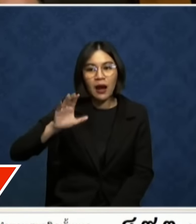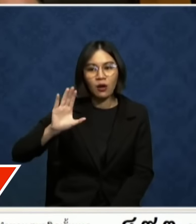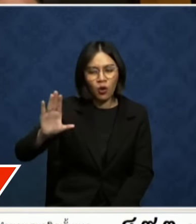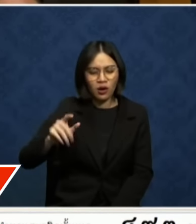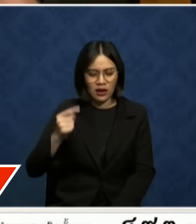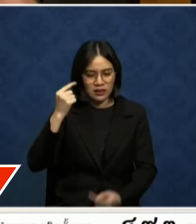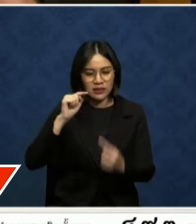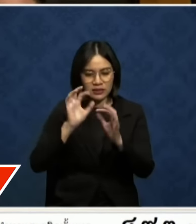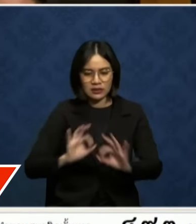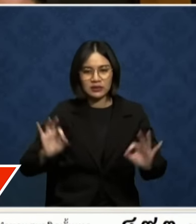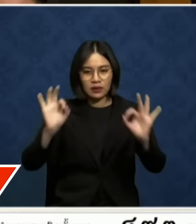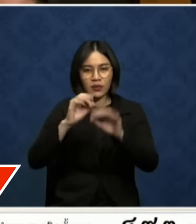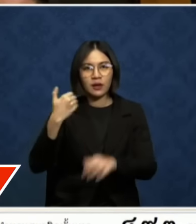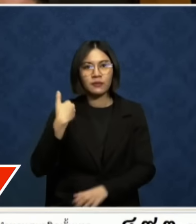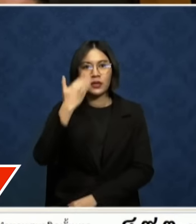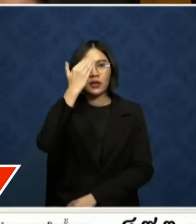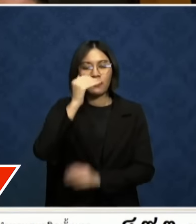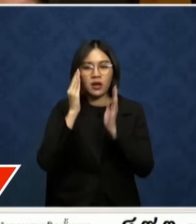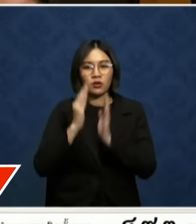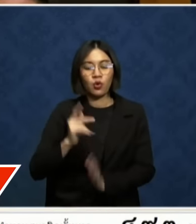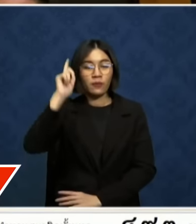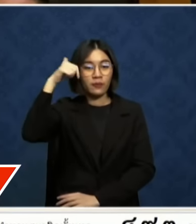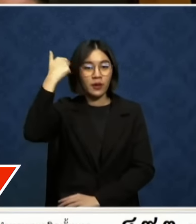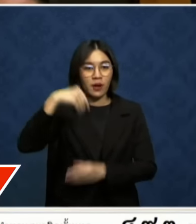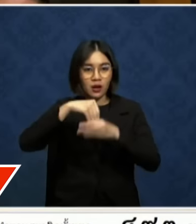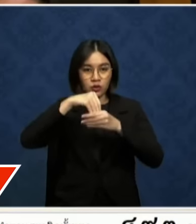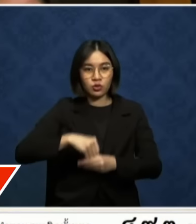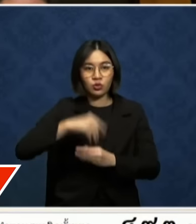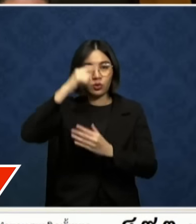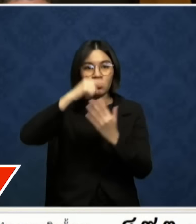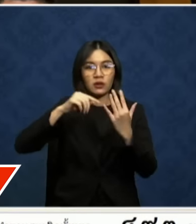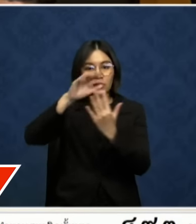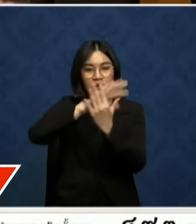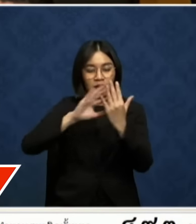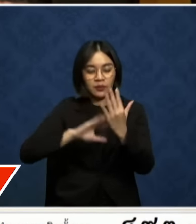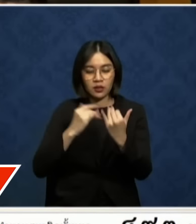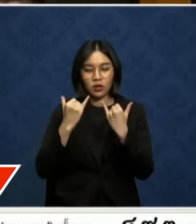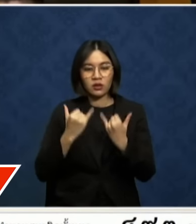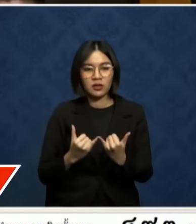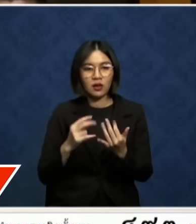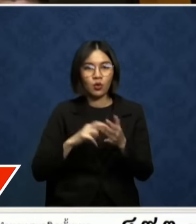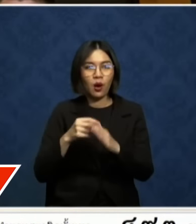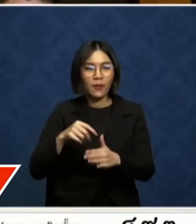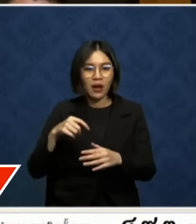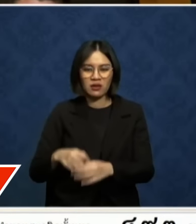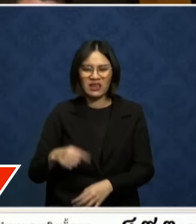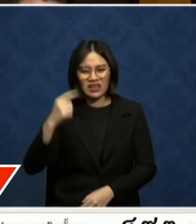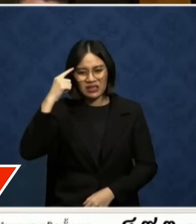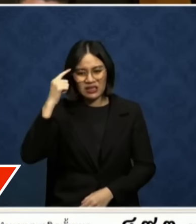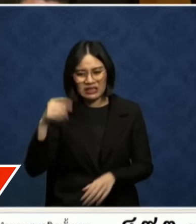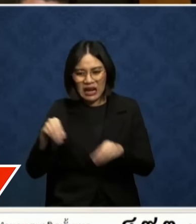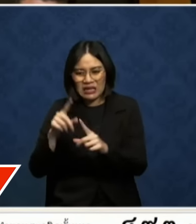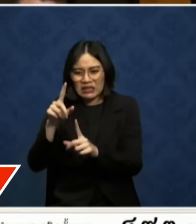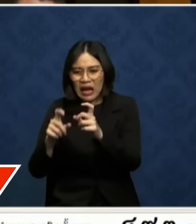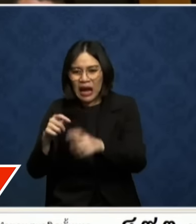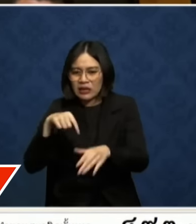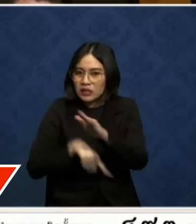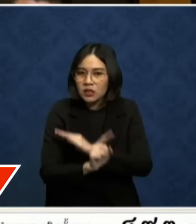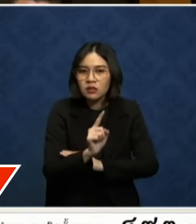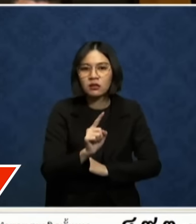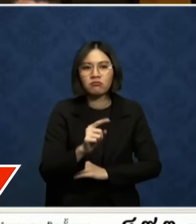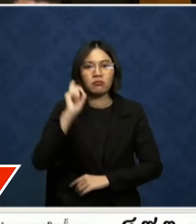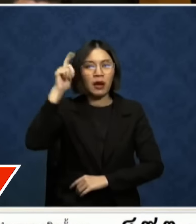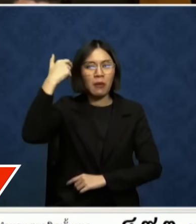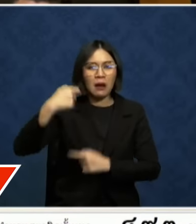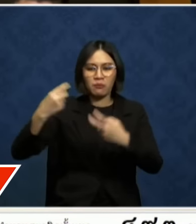คัญเพราะว่าคนเมียนมาที่มาอยู่ที่ในประเทศไทยเนี่ยนะครับหลายคนคือเขาหนีความตายมาเขาไม่ได้อยากให้บ้านเมืองของเขาเป็นแบบนั้